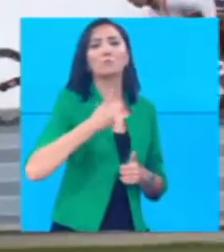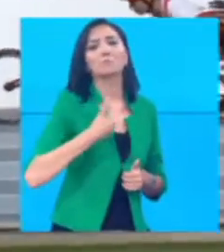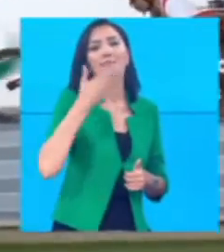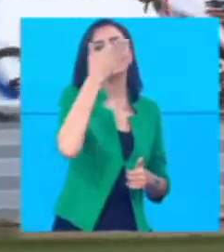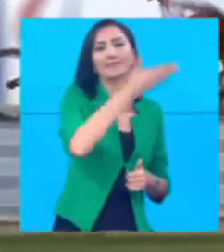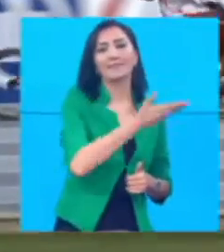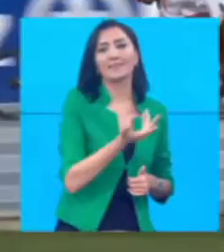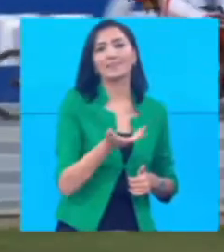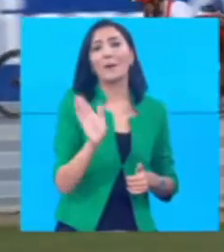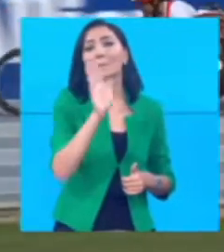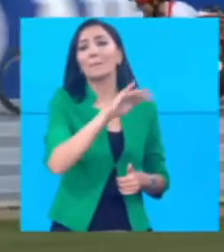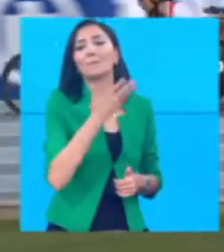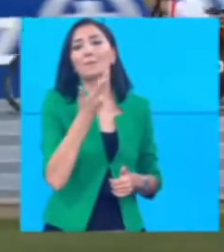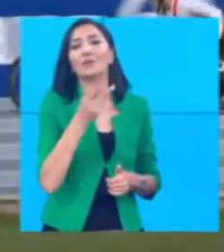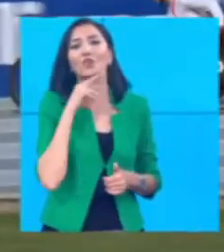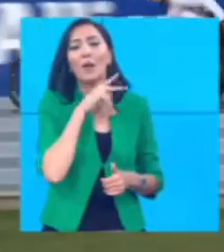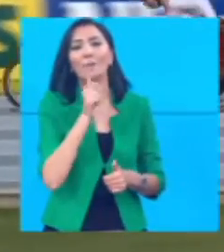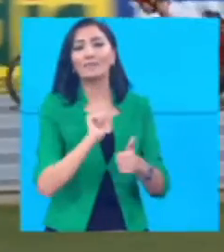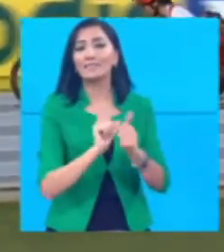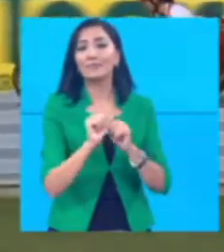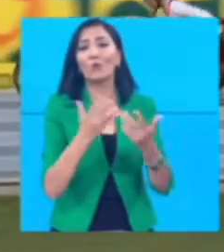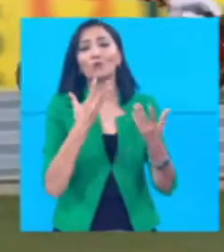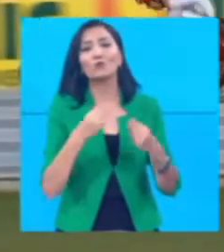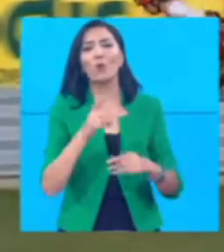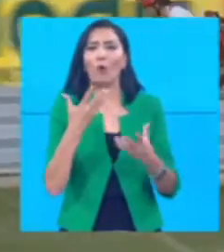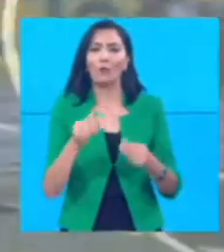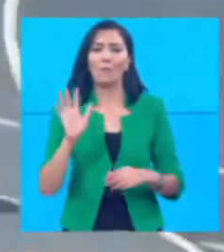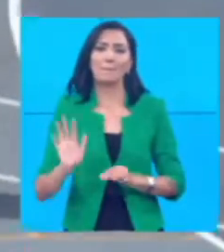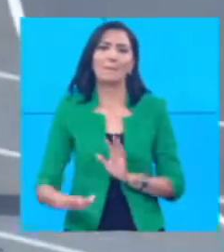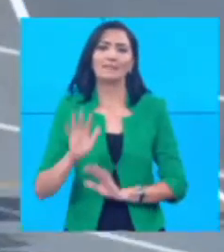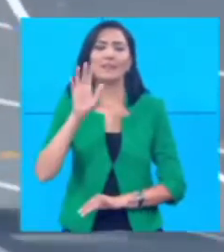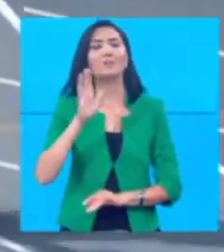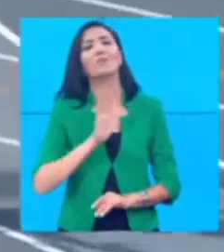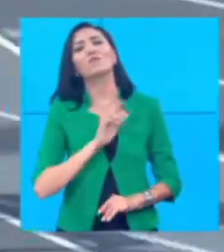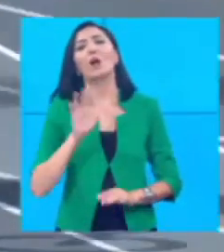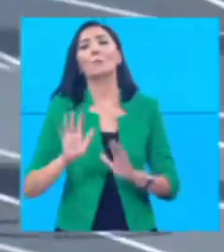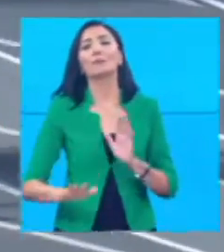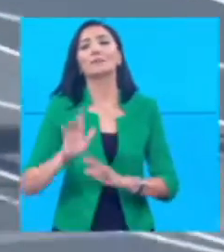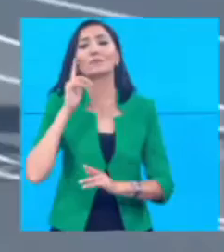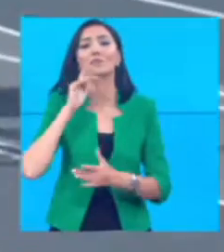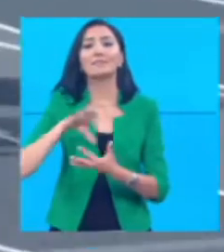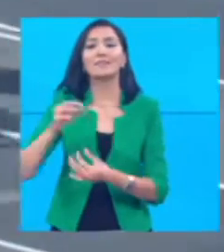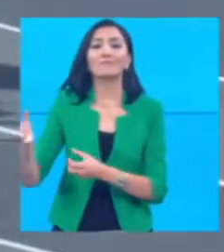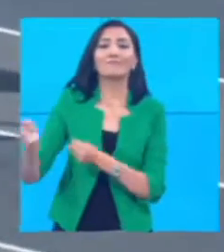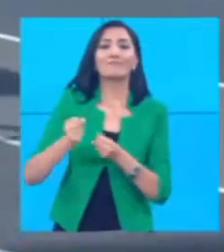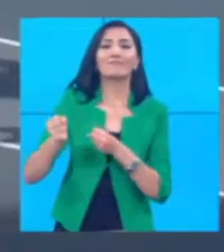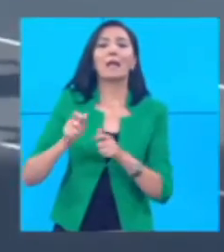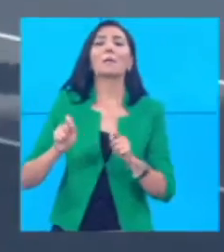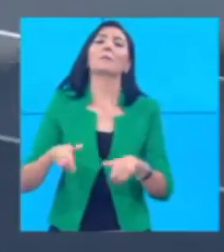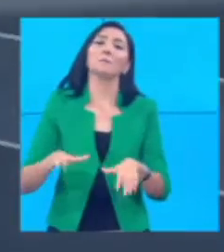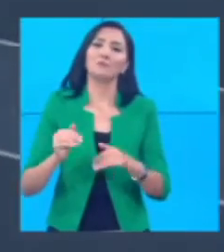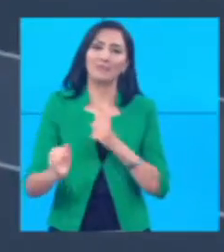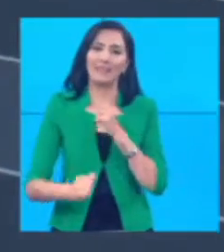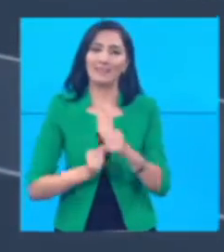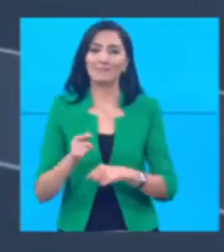biz gidiyoruz. Hmm. Yani başka yabancı sporcu yok. Olanlar da sadece basketbol oynuyor. Basketboldaki bir insanla çekemiyoruz